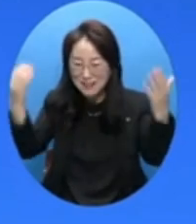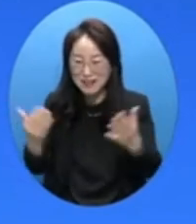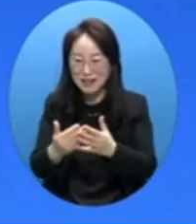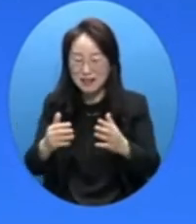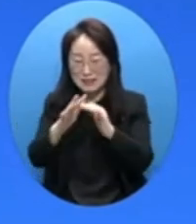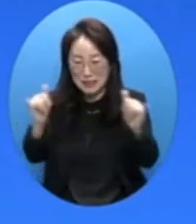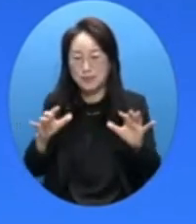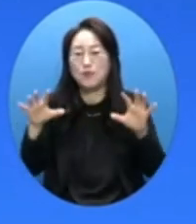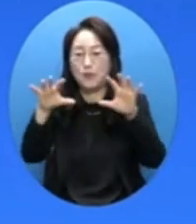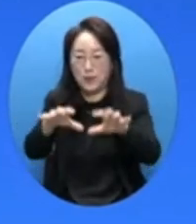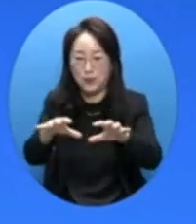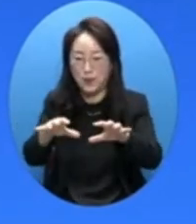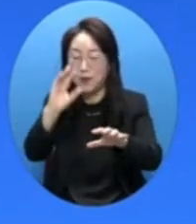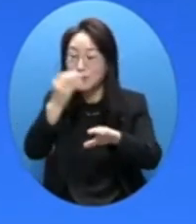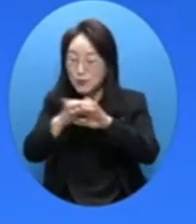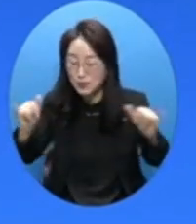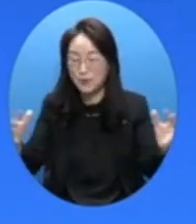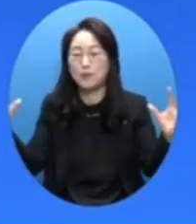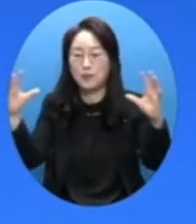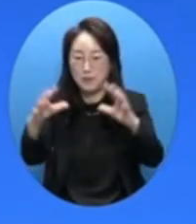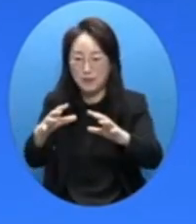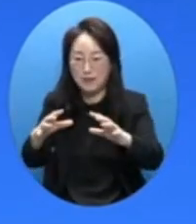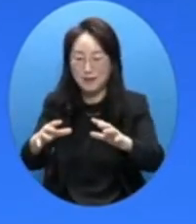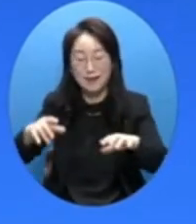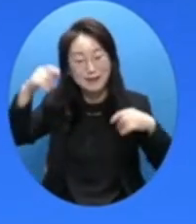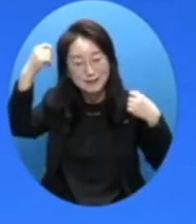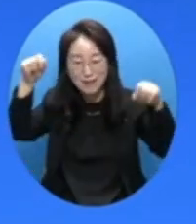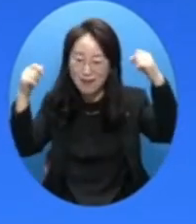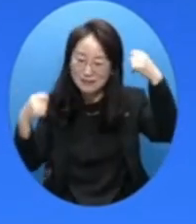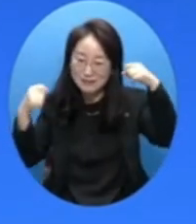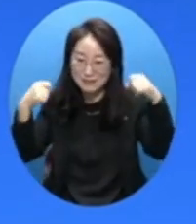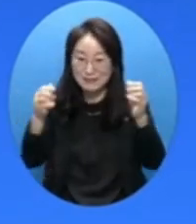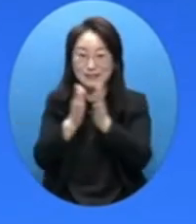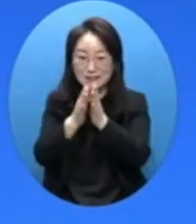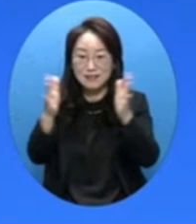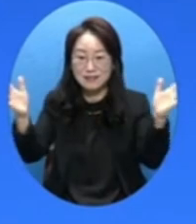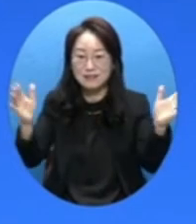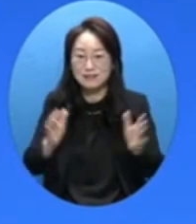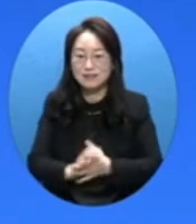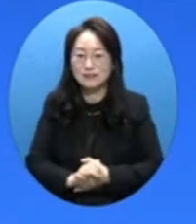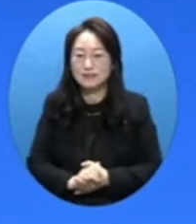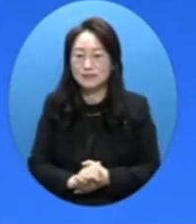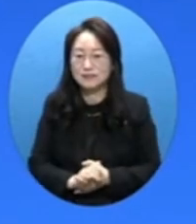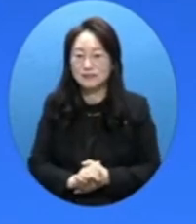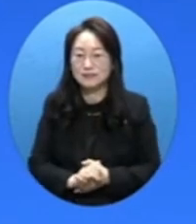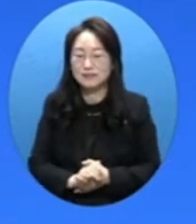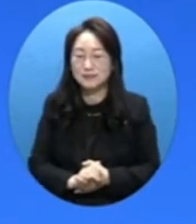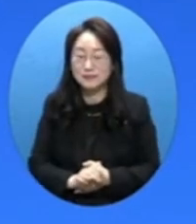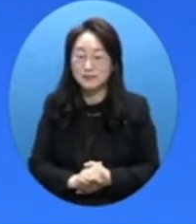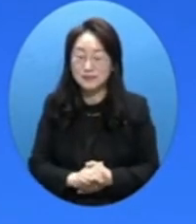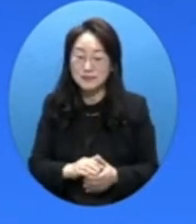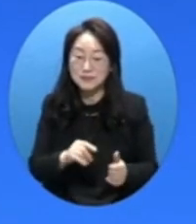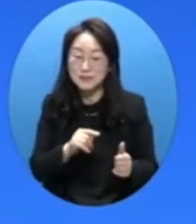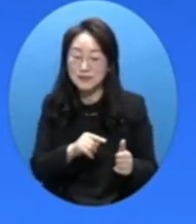모이고 성도님들이 모여서 영걸 진행합니다 이제